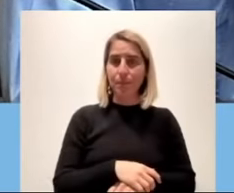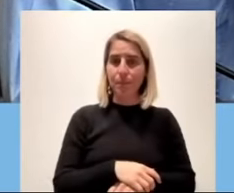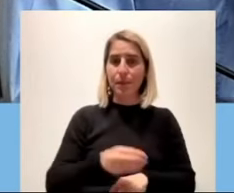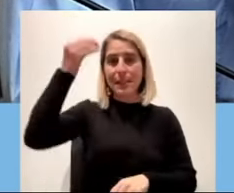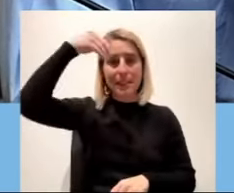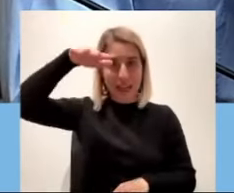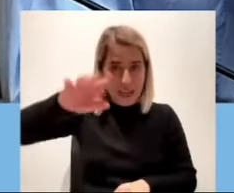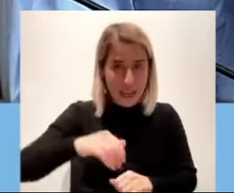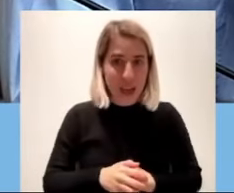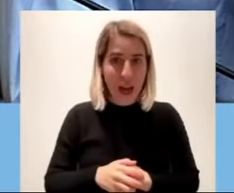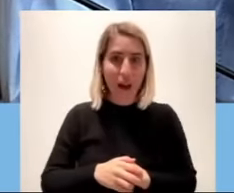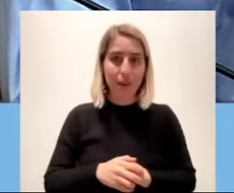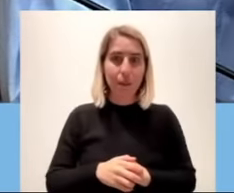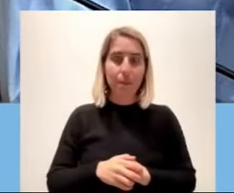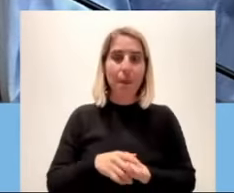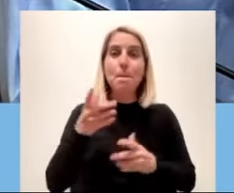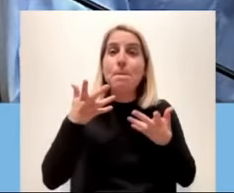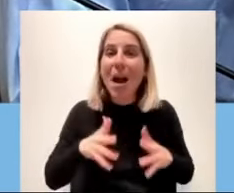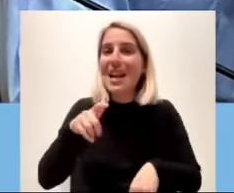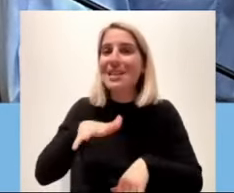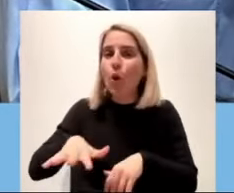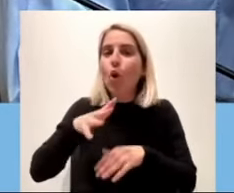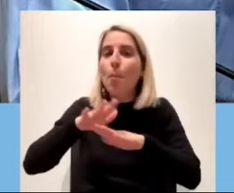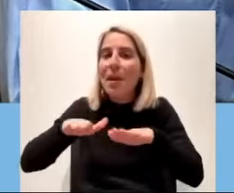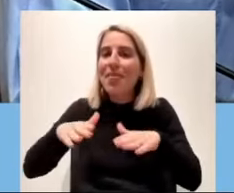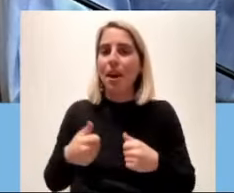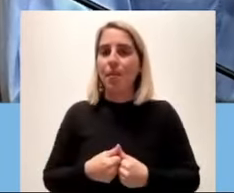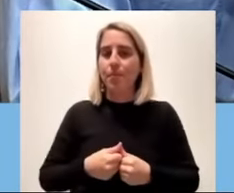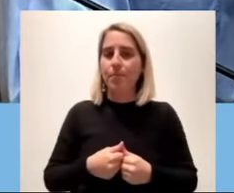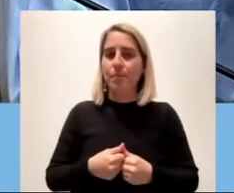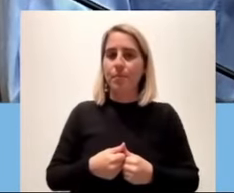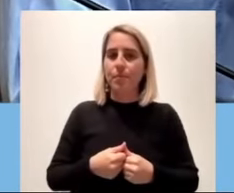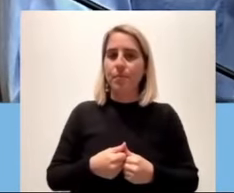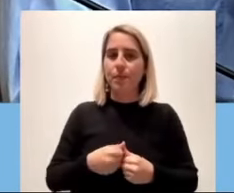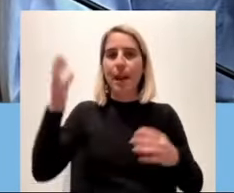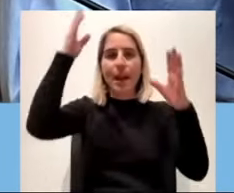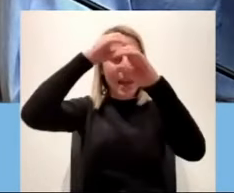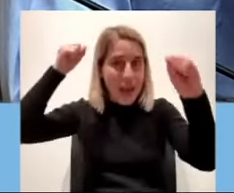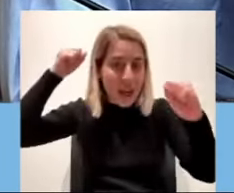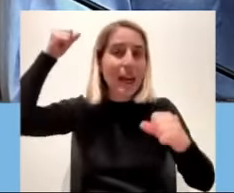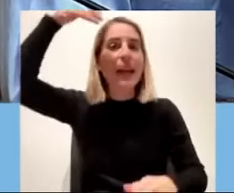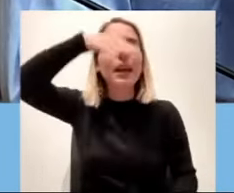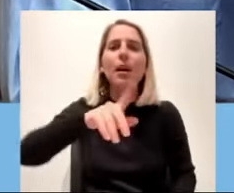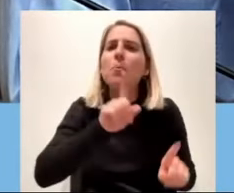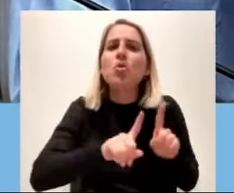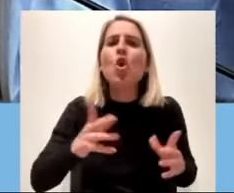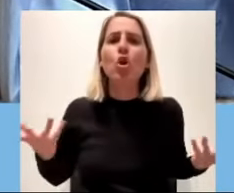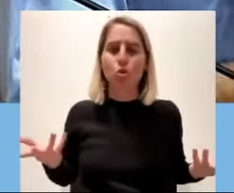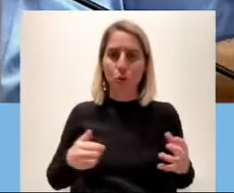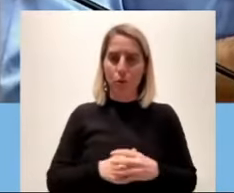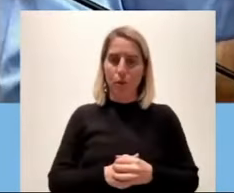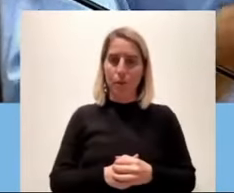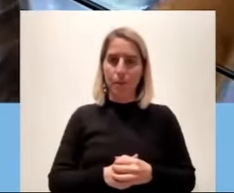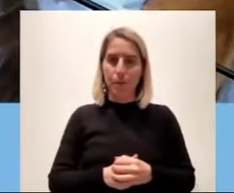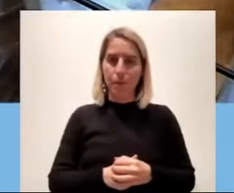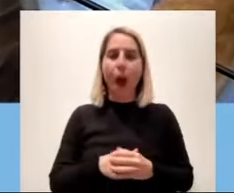παιδιά, στη Συρία έγινε επίθεση, Ιράκ, Ιράν. Αυτό δεν αναφέρεται καθόλου.